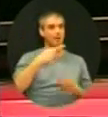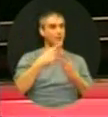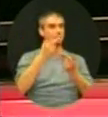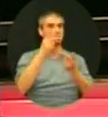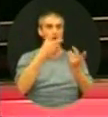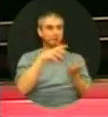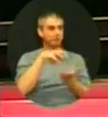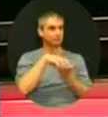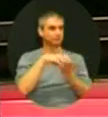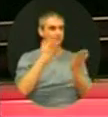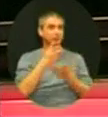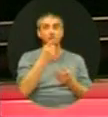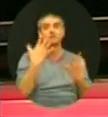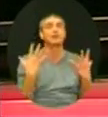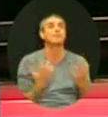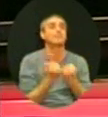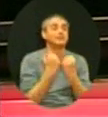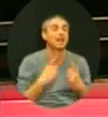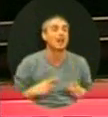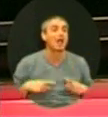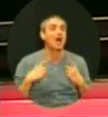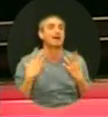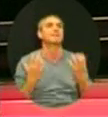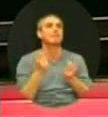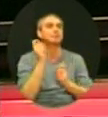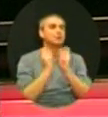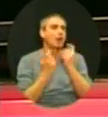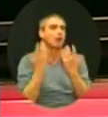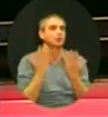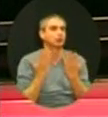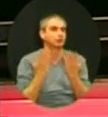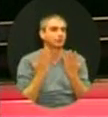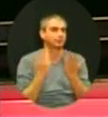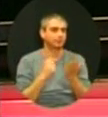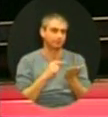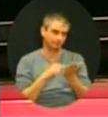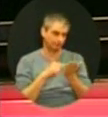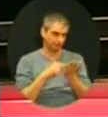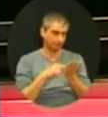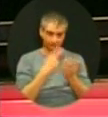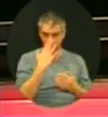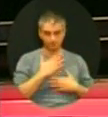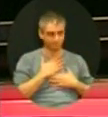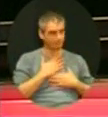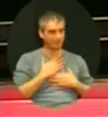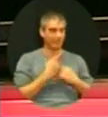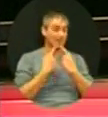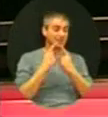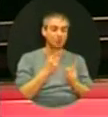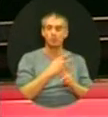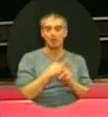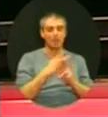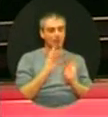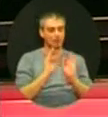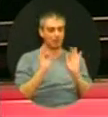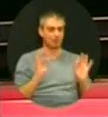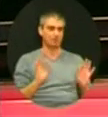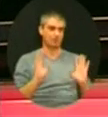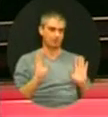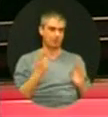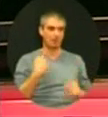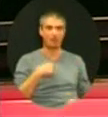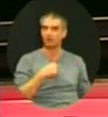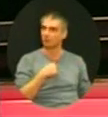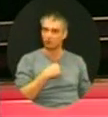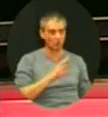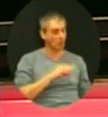בסורוקה. זה הדבר שמציל חיים ומציל אנשים. ולכן, בעיניי, הדיון הזה הוא רק ראשיתה של דרך.